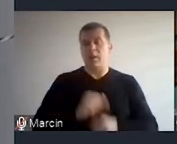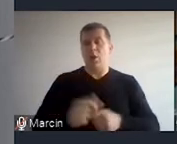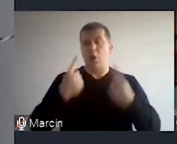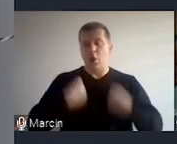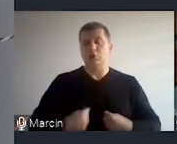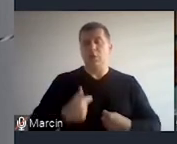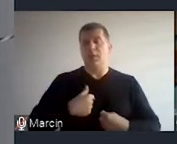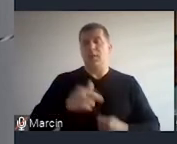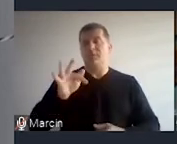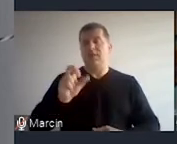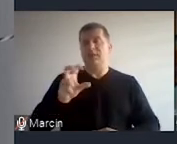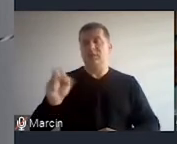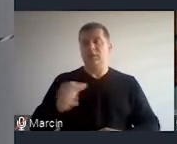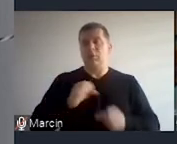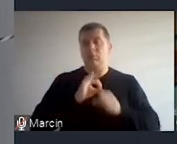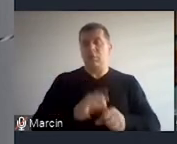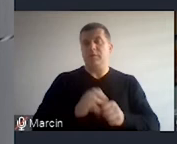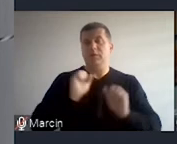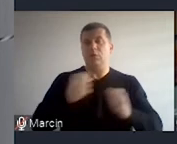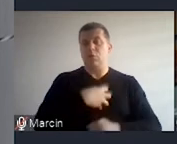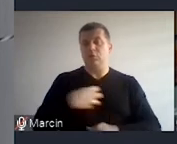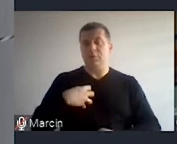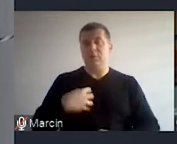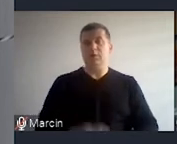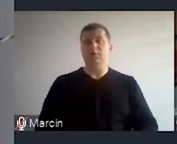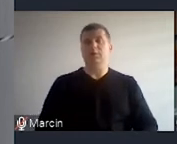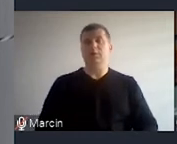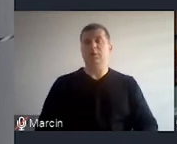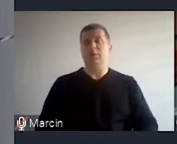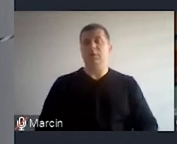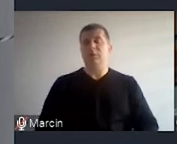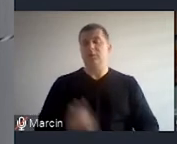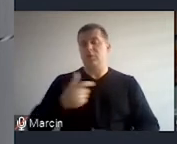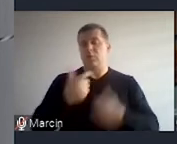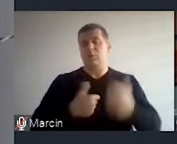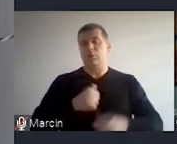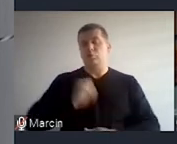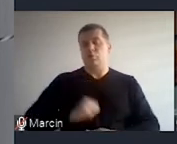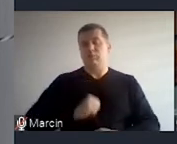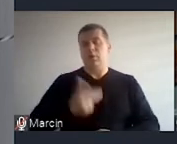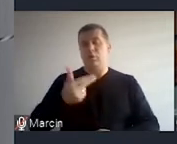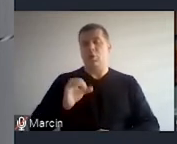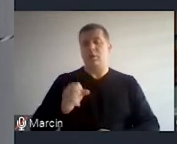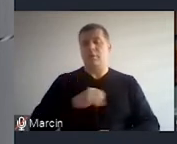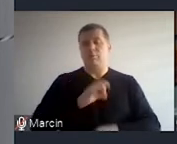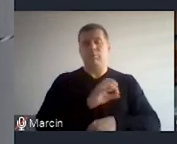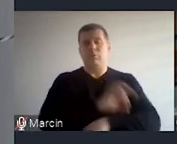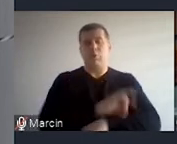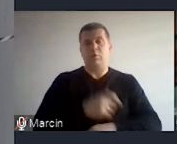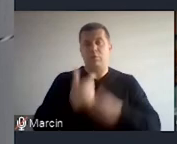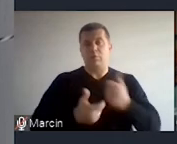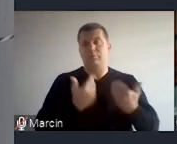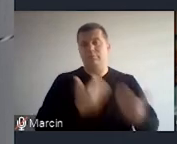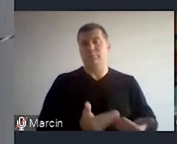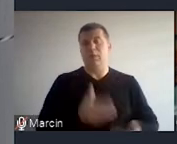fizyczną, prowadzącą działalność gospodarczą, wystawia pani sobie, swojemu projektowi notę. Później